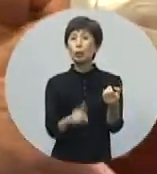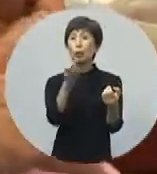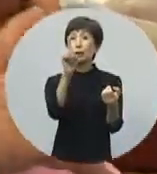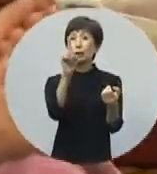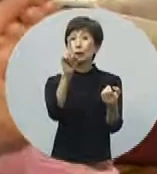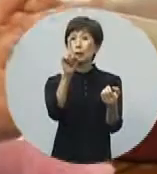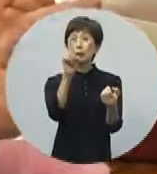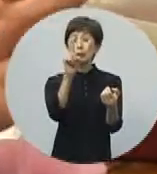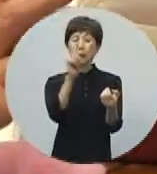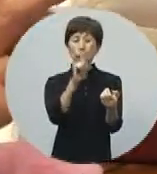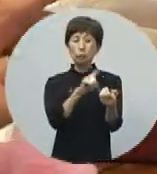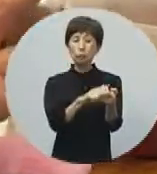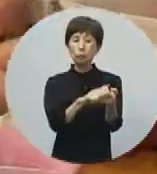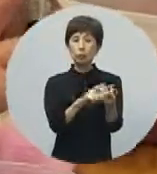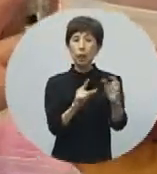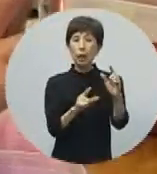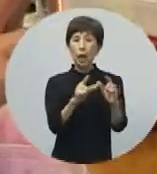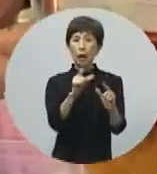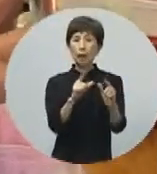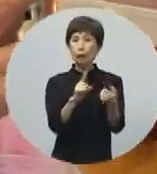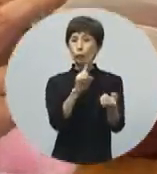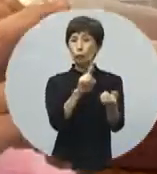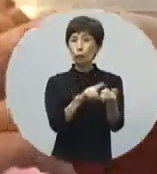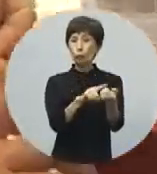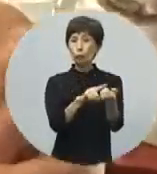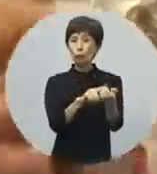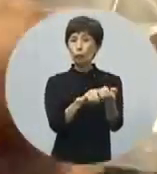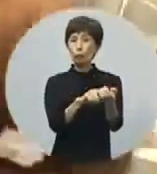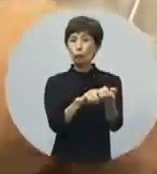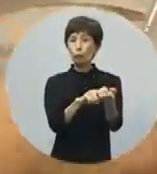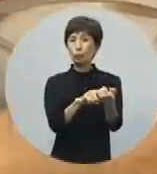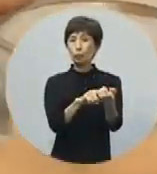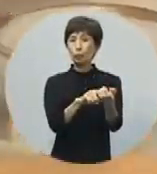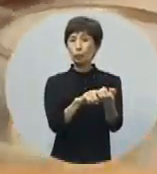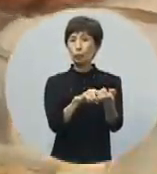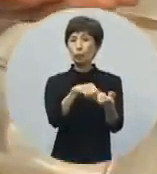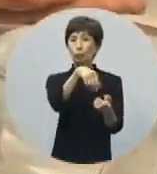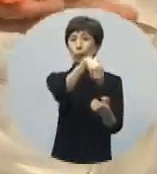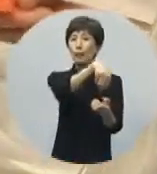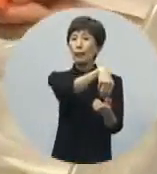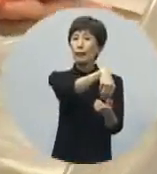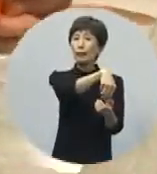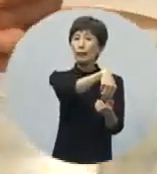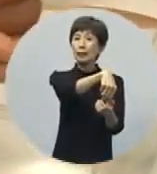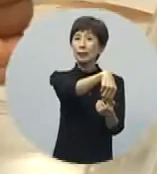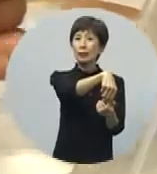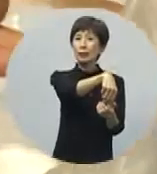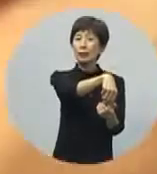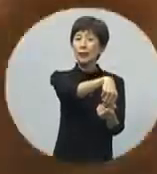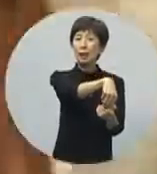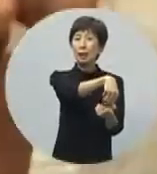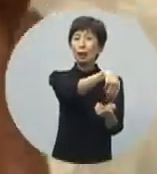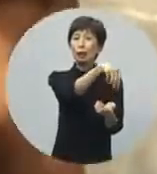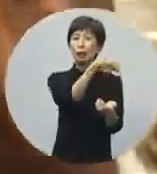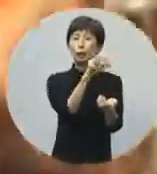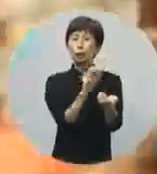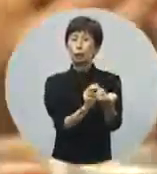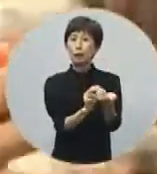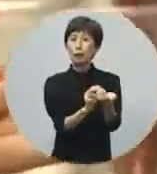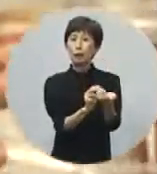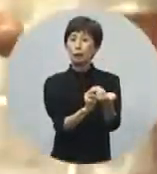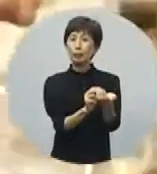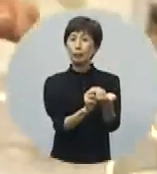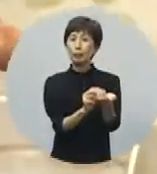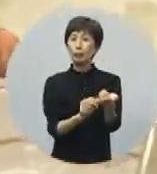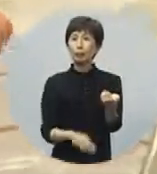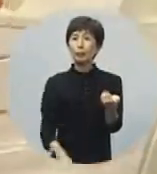し指で形をふわっと整える。はい、向こう側挟んでかぶせるようにひっくり返す。